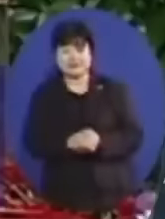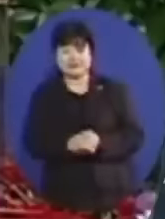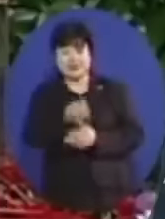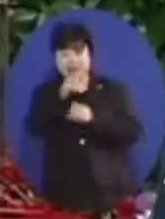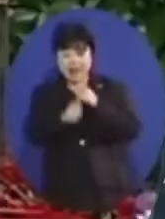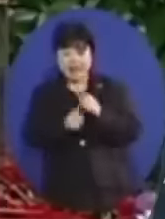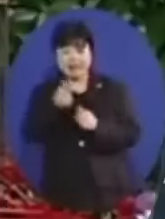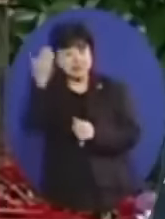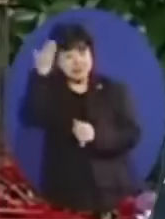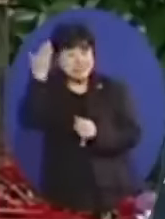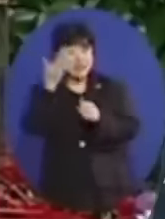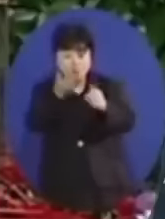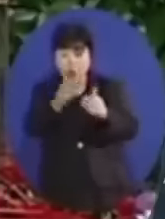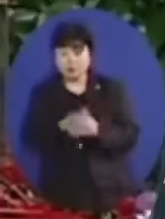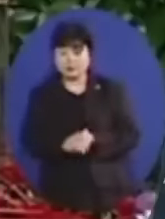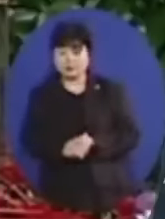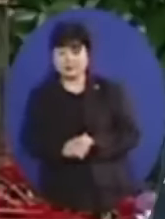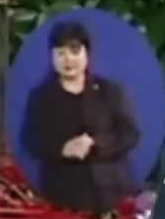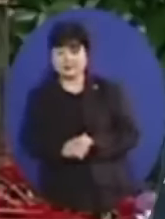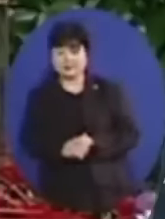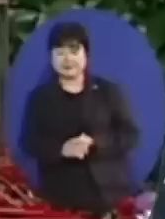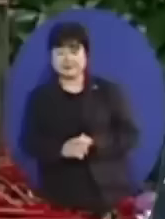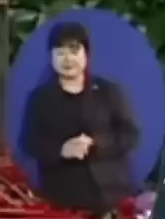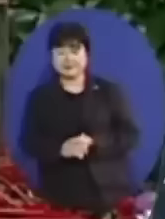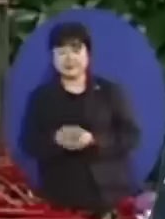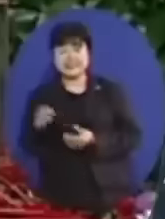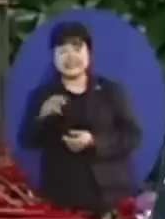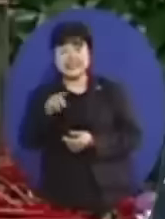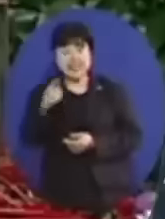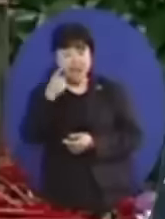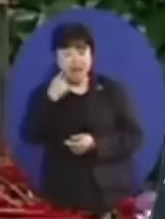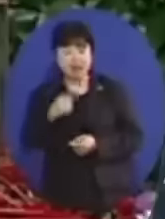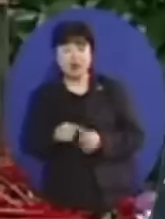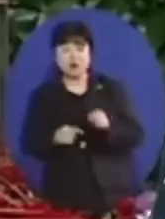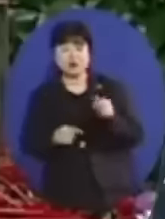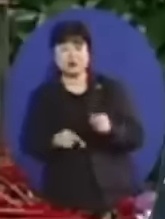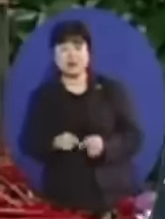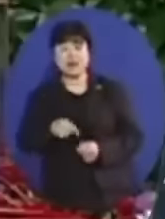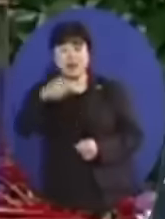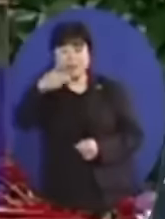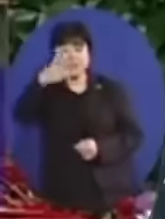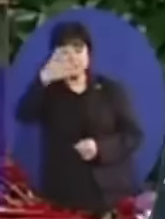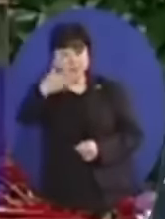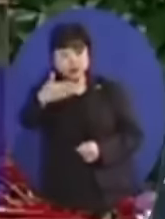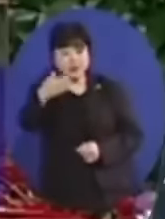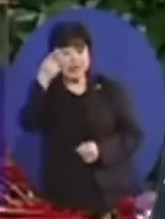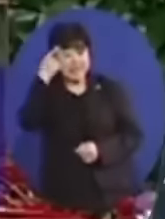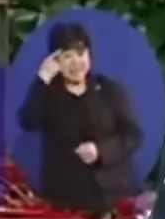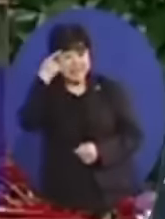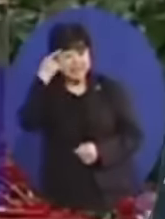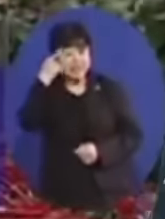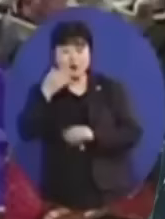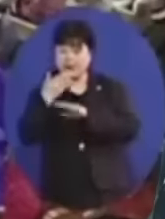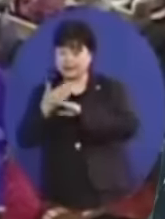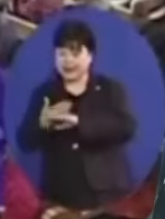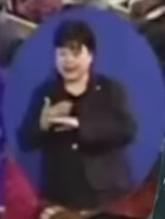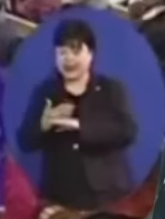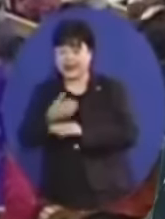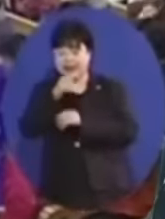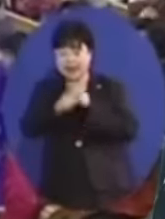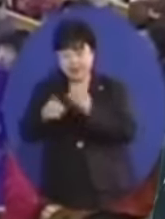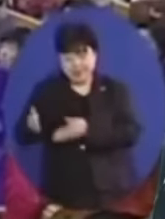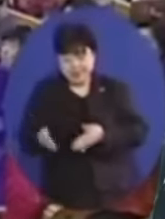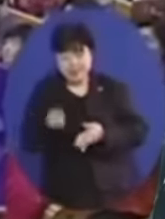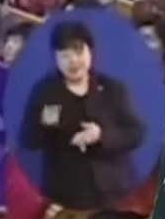하나님이 지혜를 주십니다. 이사야 55장 8절 9절에 이는 내 생각이 너희 생각과 다르며 내 길은